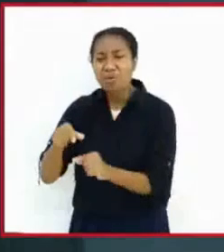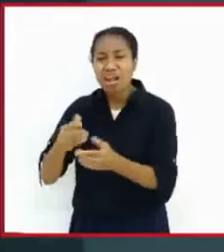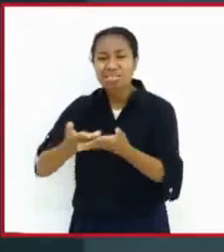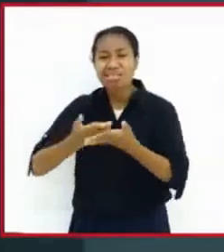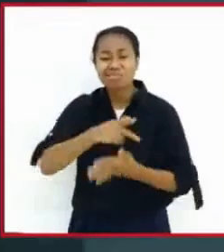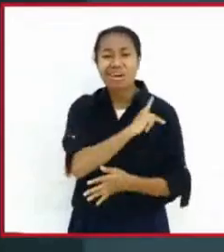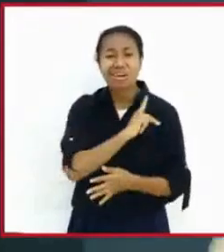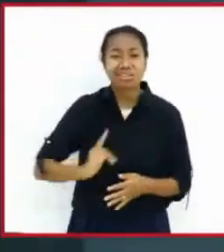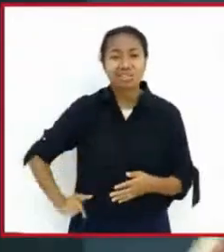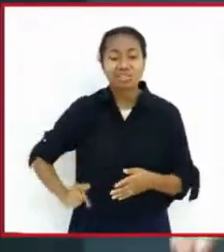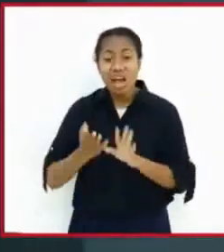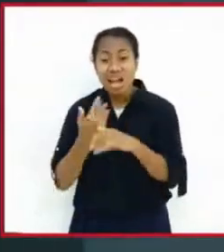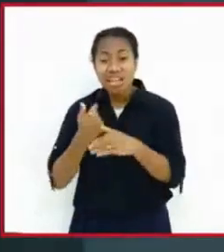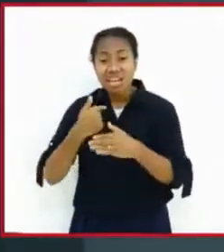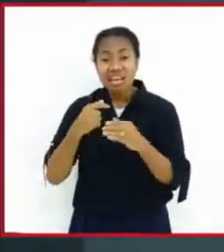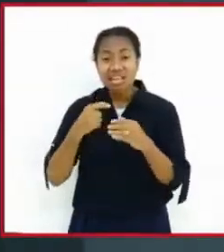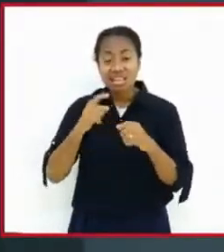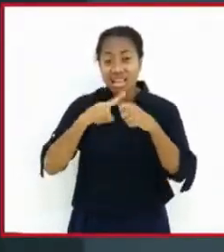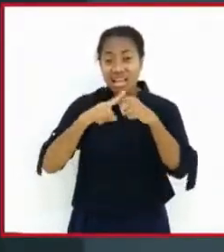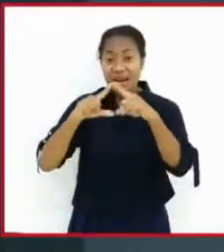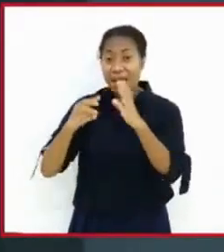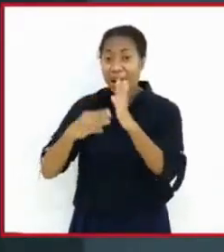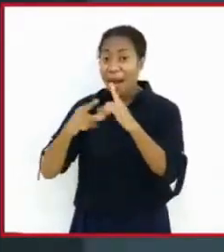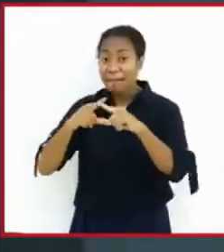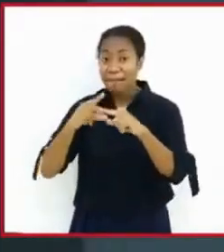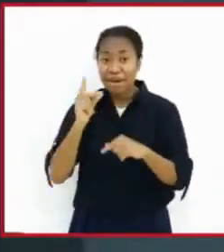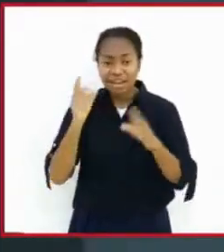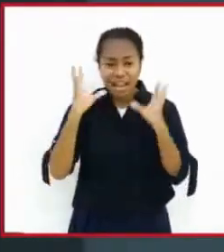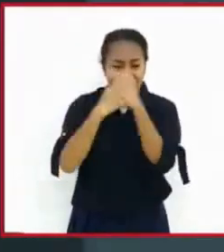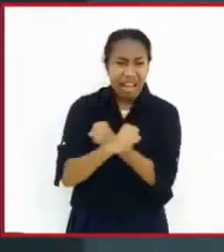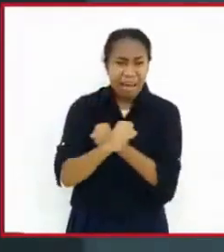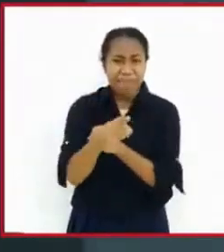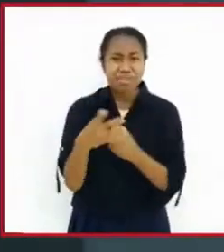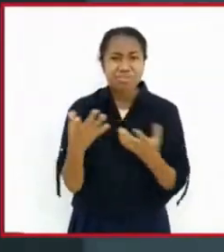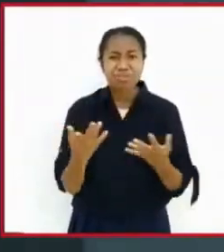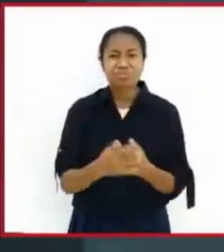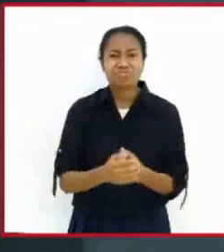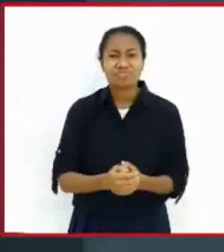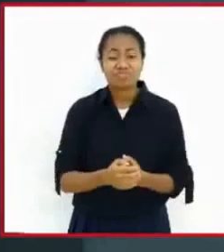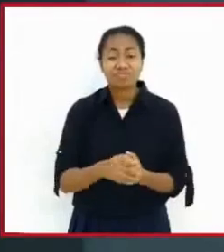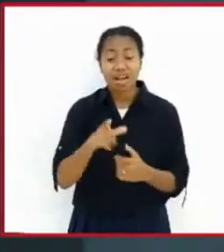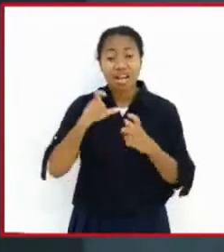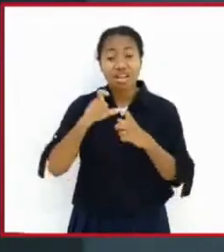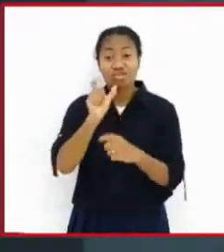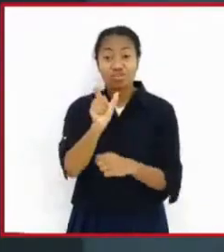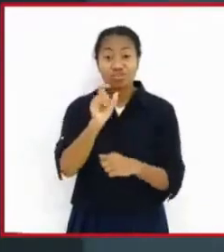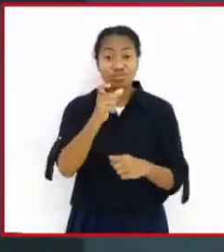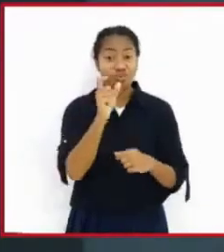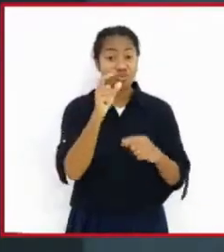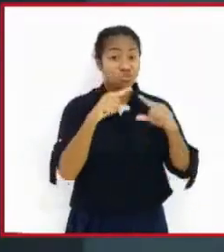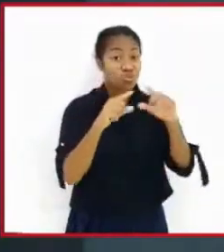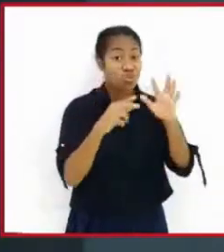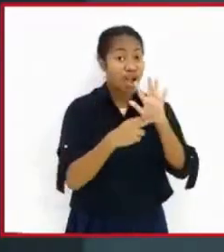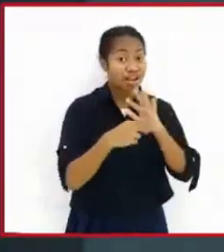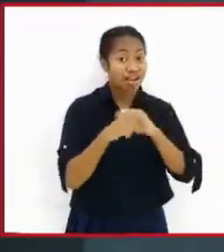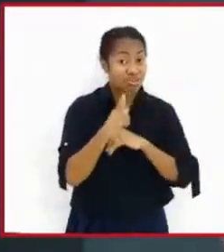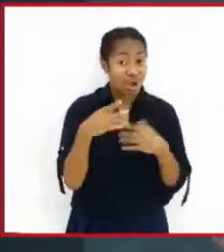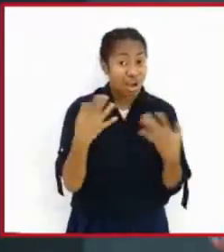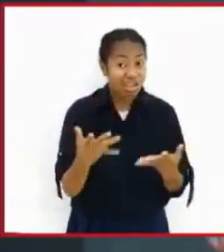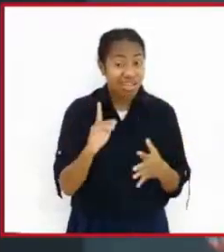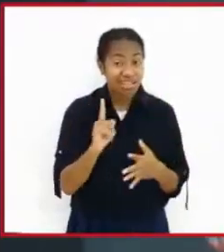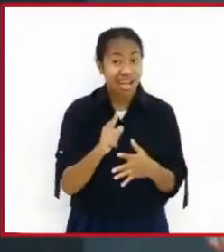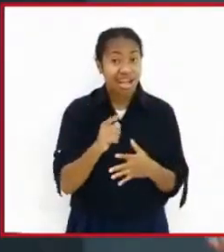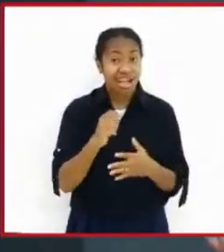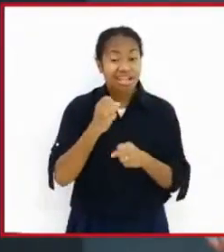hanya dari kamar yang gelap itu maka susuan Sichuan akhirnya